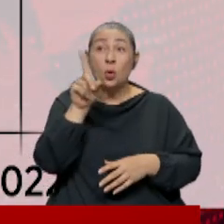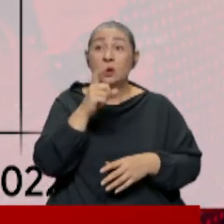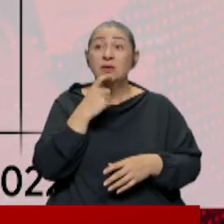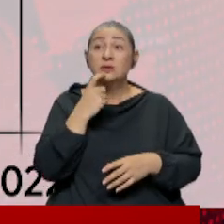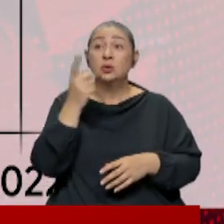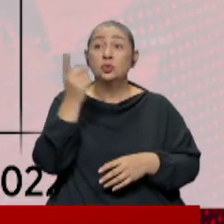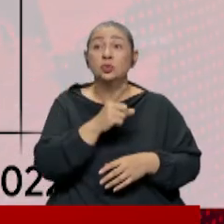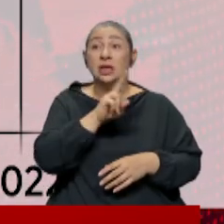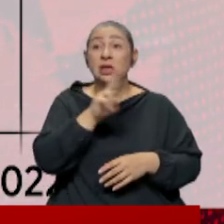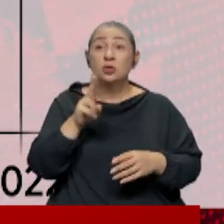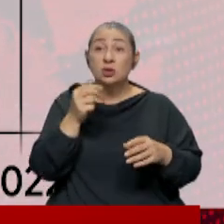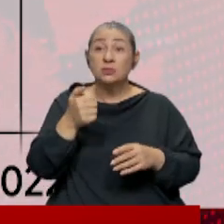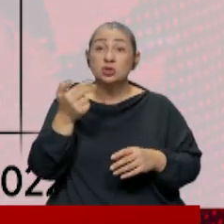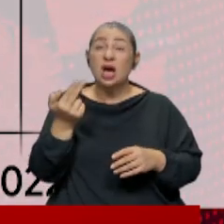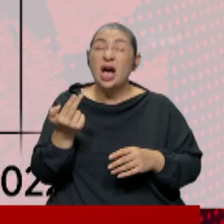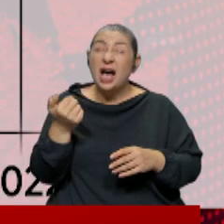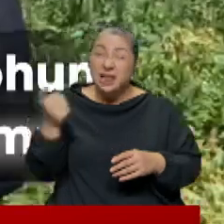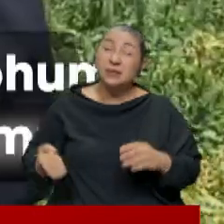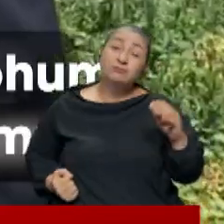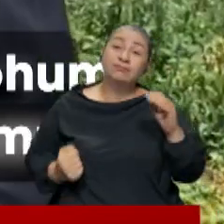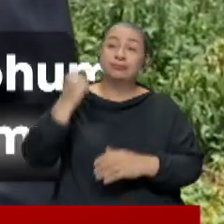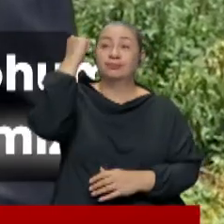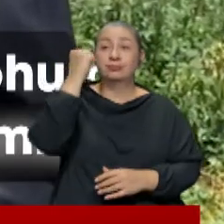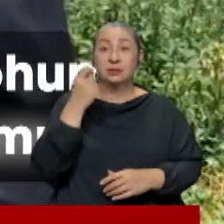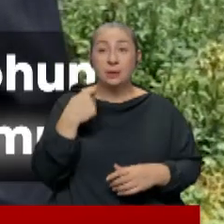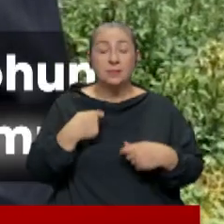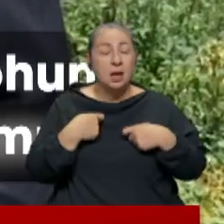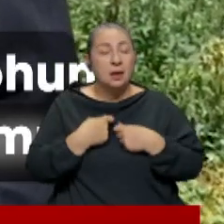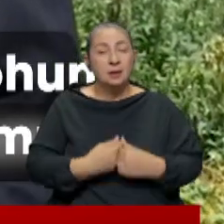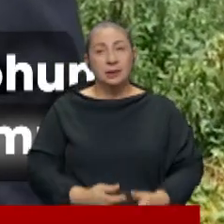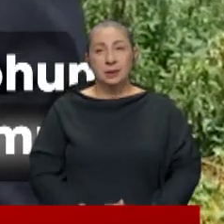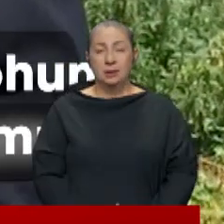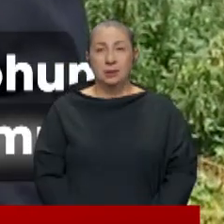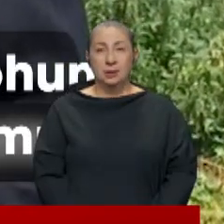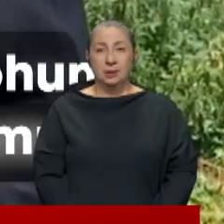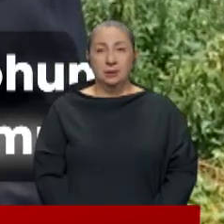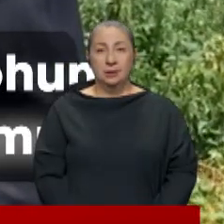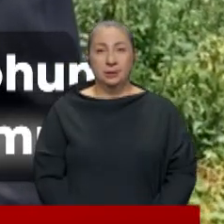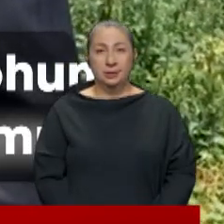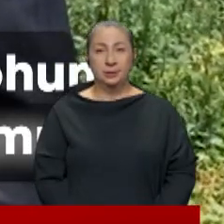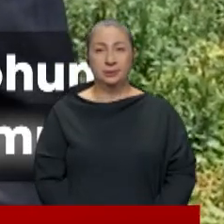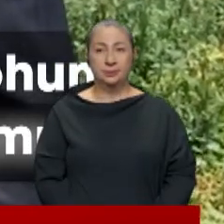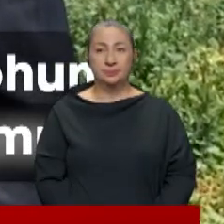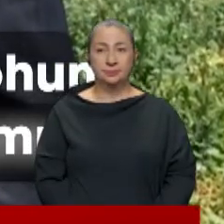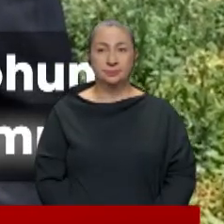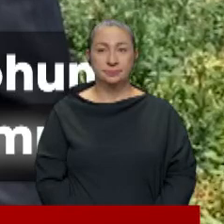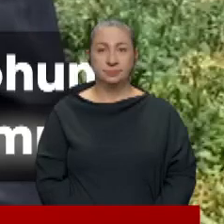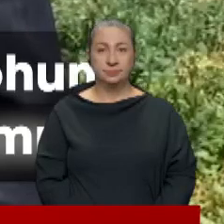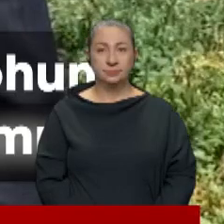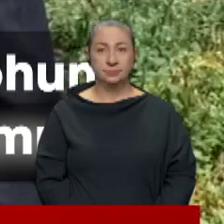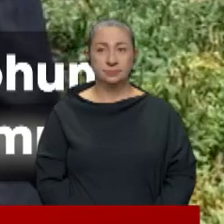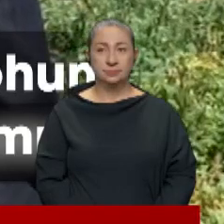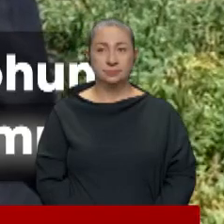fiyatı %766 arttı patatesin. Bizim harcamamız genelde mazot, ilaç, gübre,